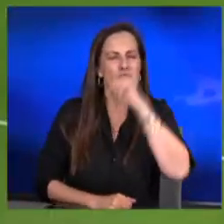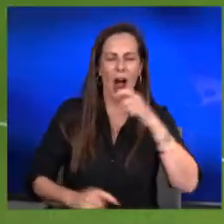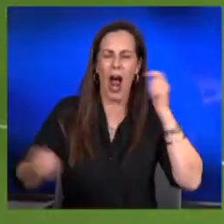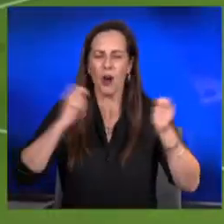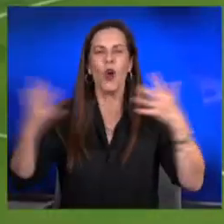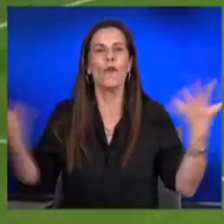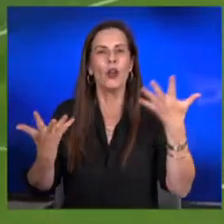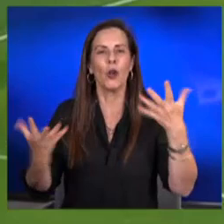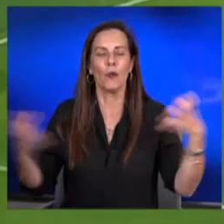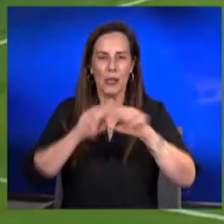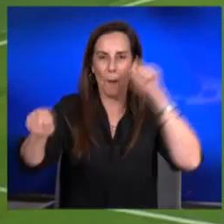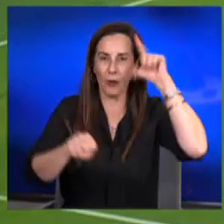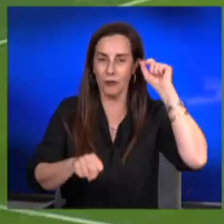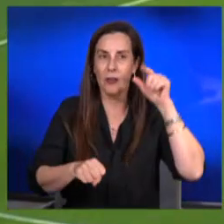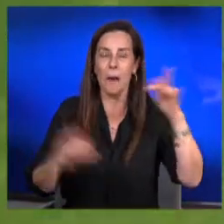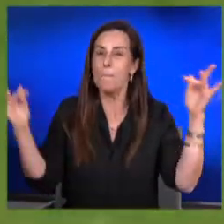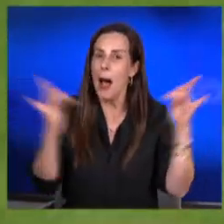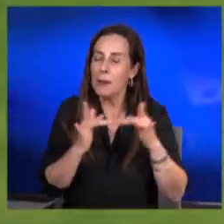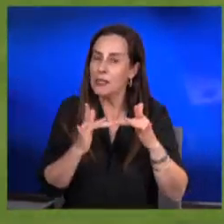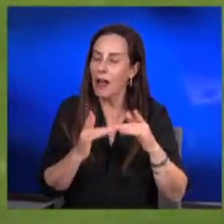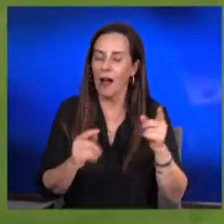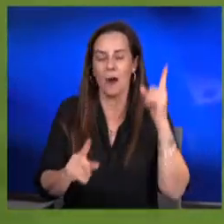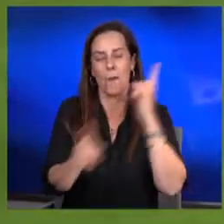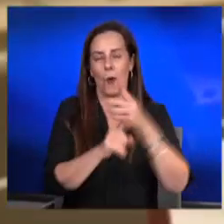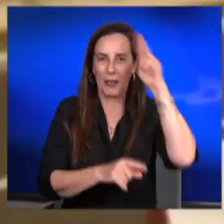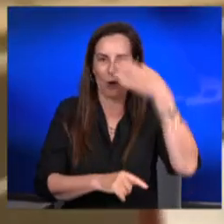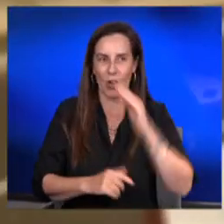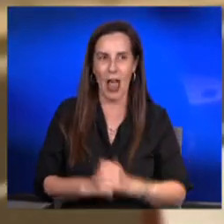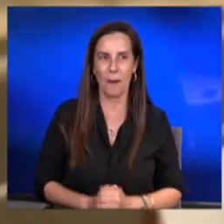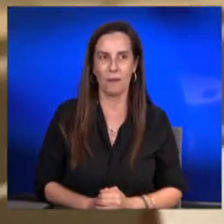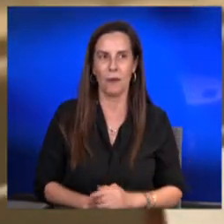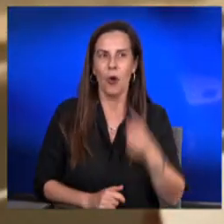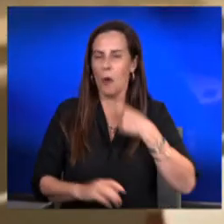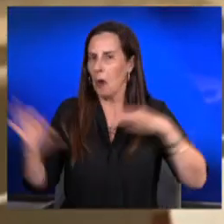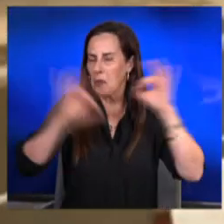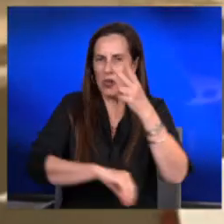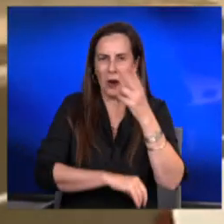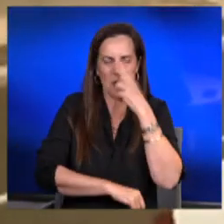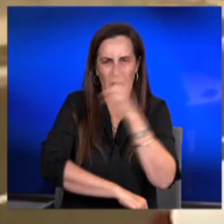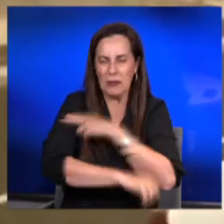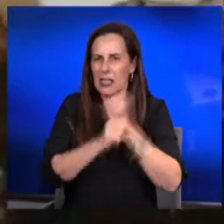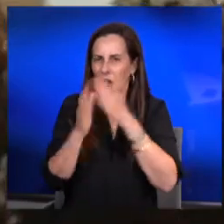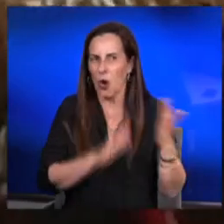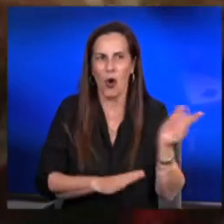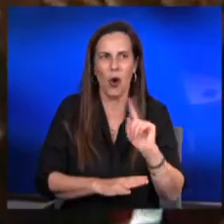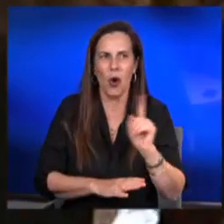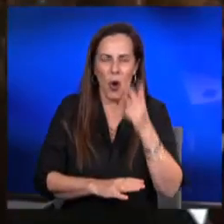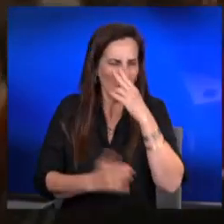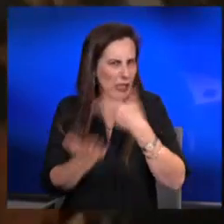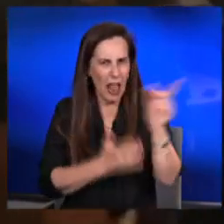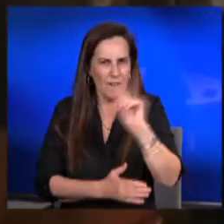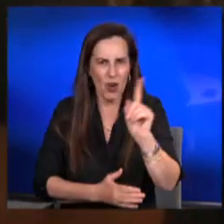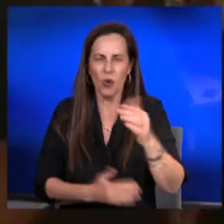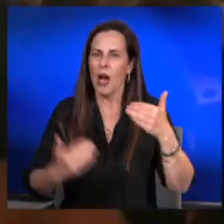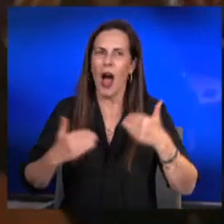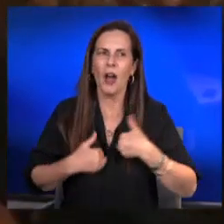קבוצתם, בזמן המשחק נגד ביתר ירושלים. לא אמרו לנו כלום, המשטרה ניסתה לעשות סדר, לא ניסתה לפנות אף אחד. אנחנו רוצים להיות